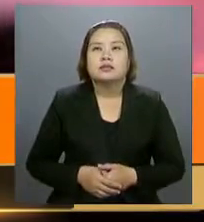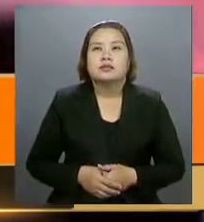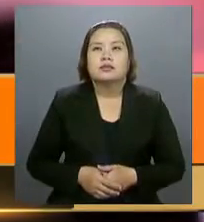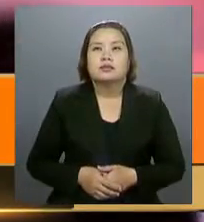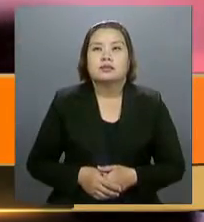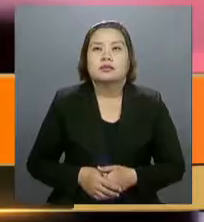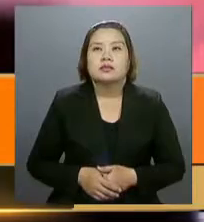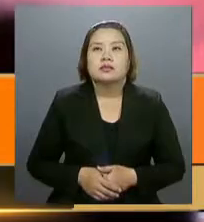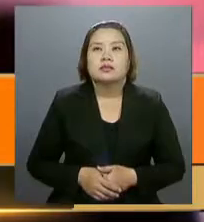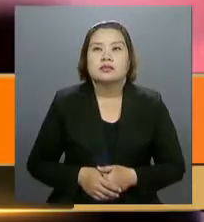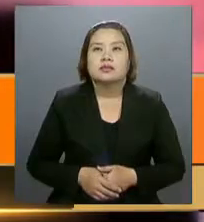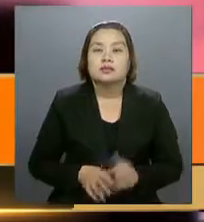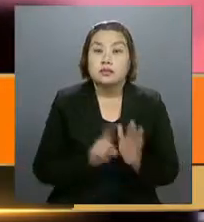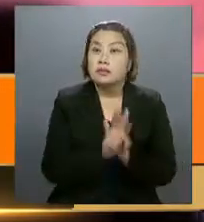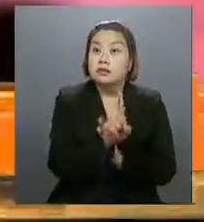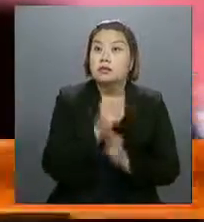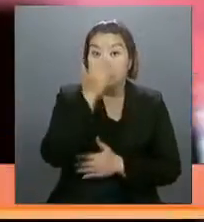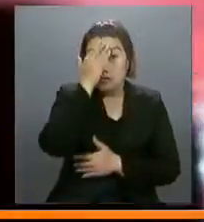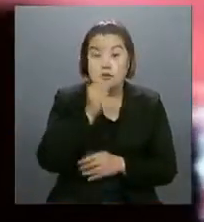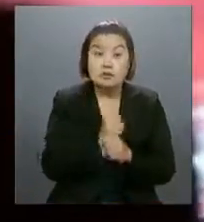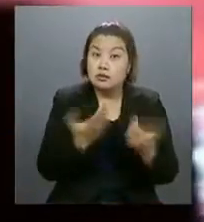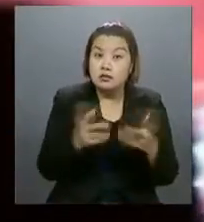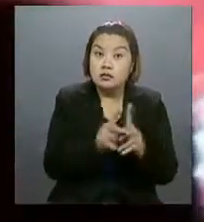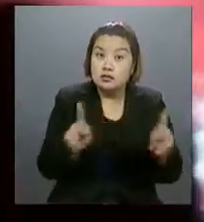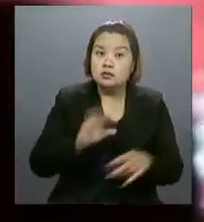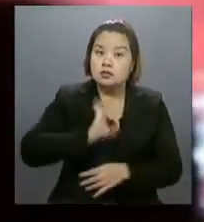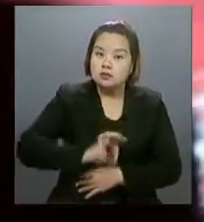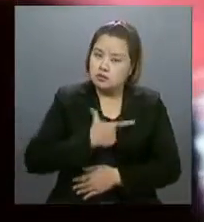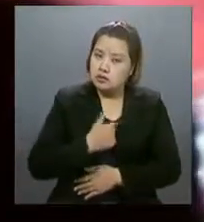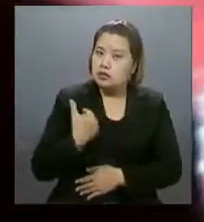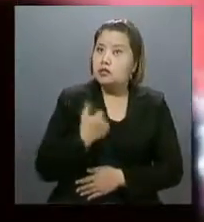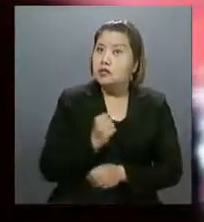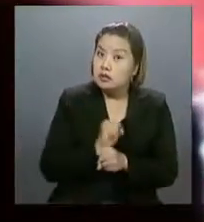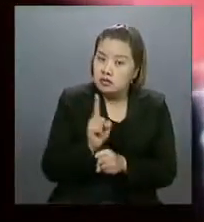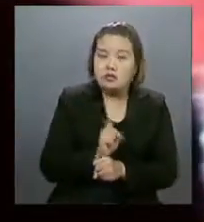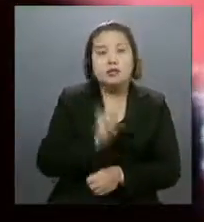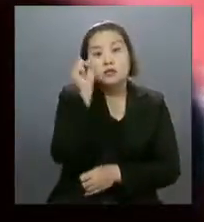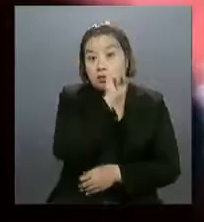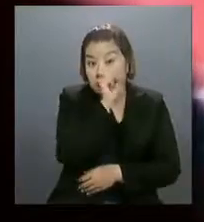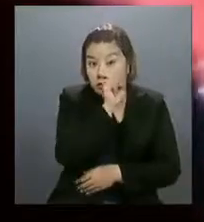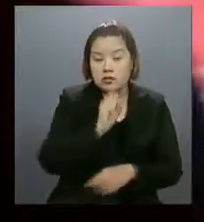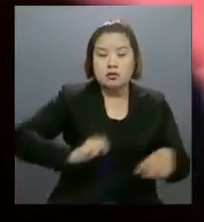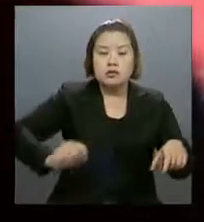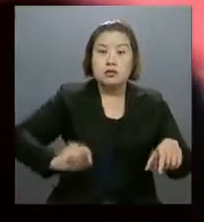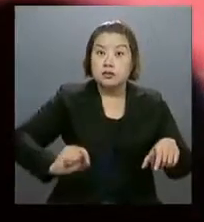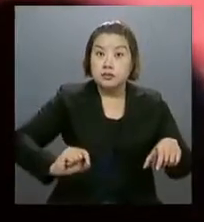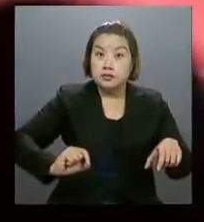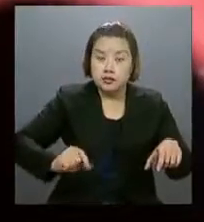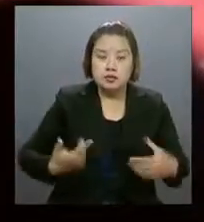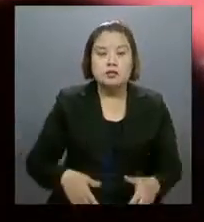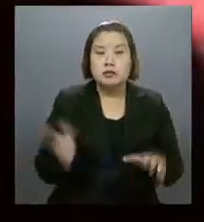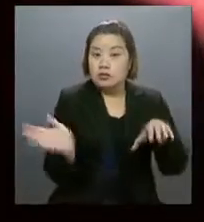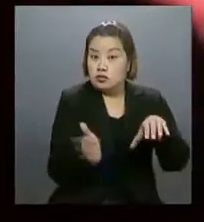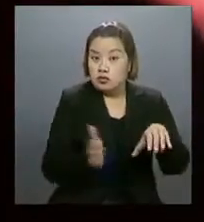มีเวลาแค่1นาทีให้ชนะใจกรรมการแต่ก็สามารถผสมการร้องการเล่นเครื่องสายจะเข้และเครื่องหนังอย่างตะโพนไป